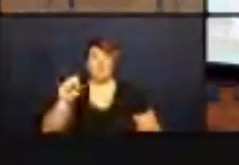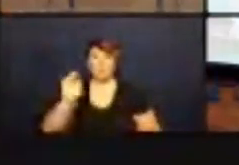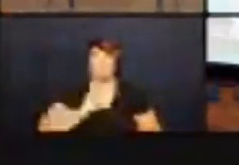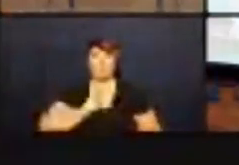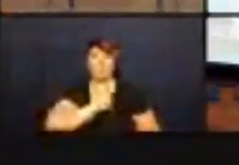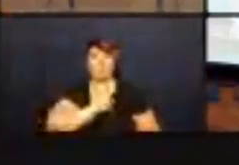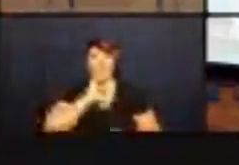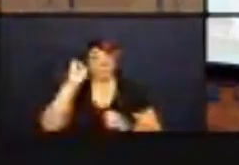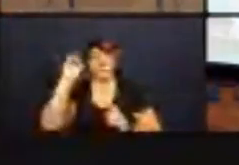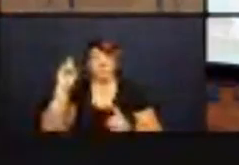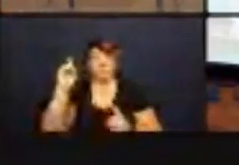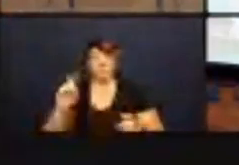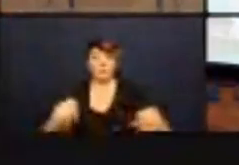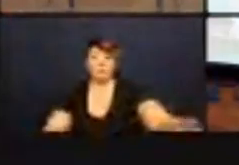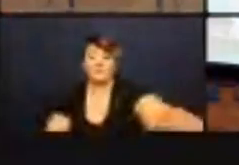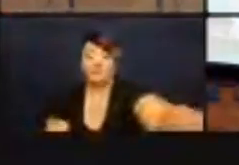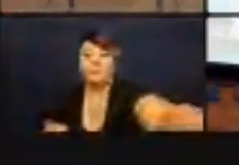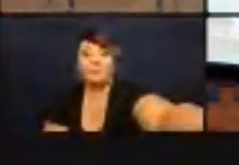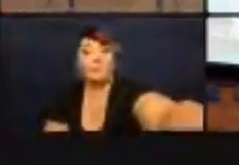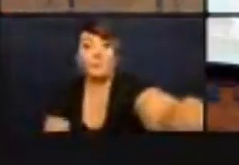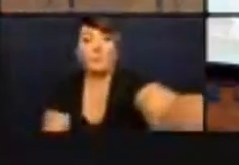Karibuni kwa mkutano wa